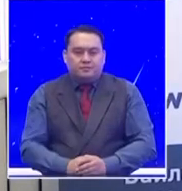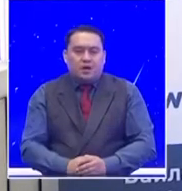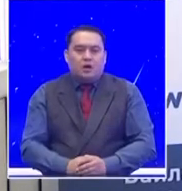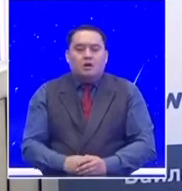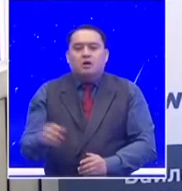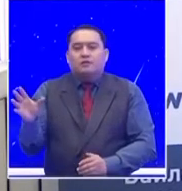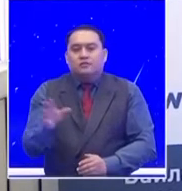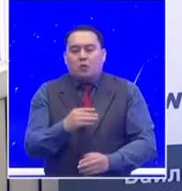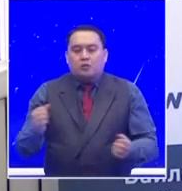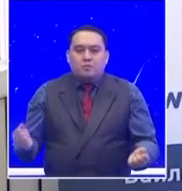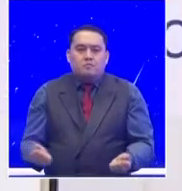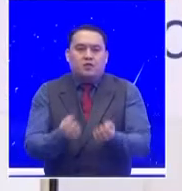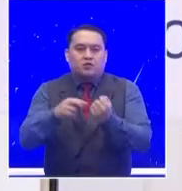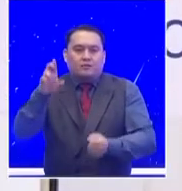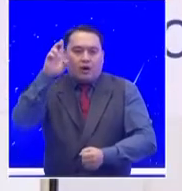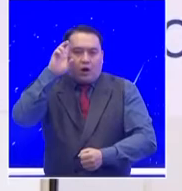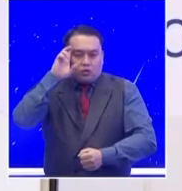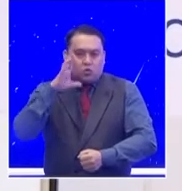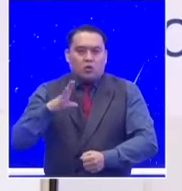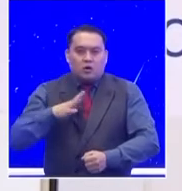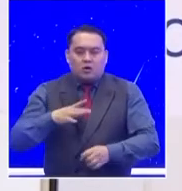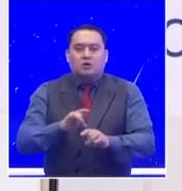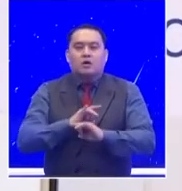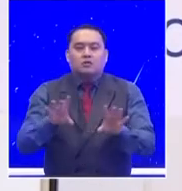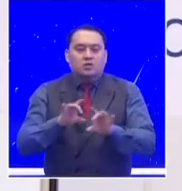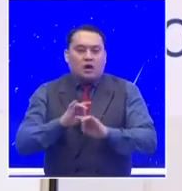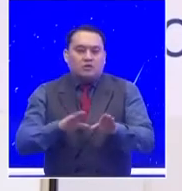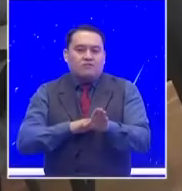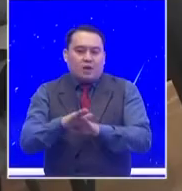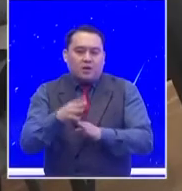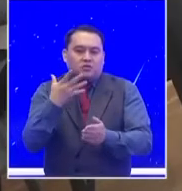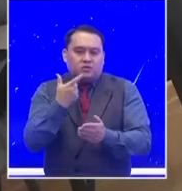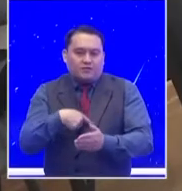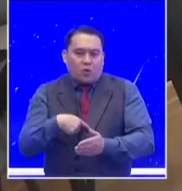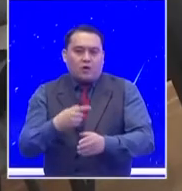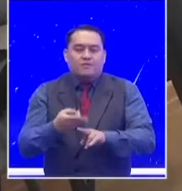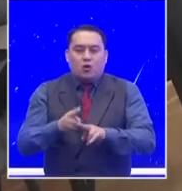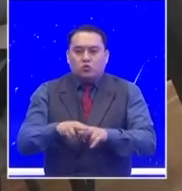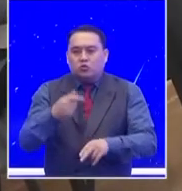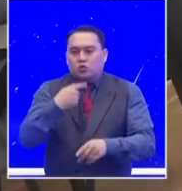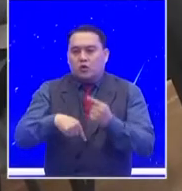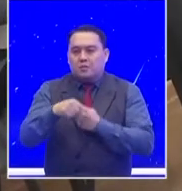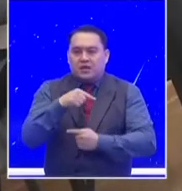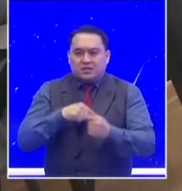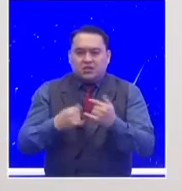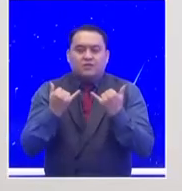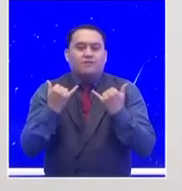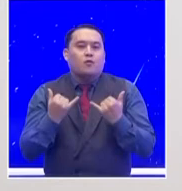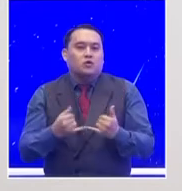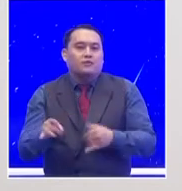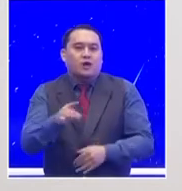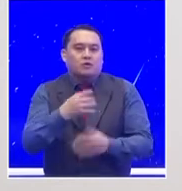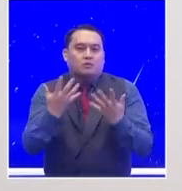Благодаря всесторонней поддержке от государства жители Панфиловского района смогли реализовать свои замыслы и открыть собственное дело. На сегодняшний день в